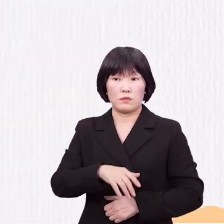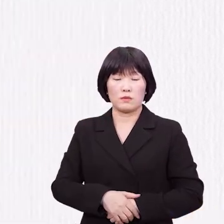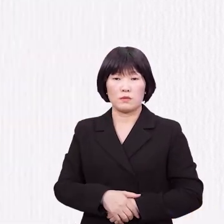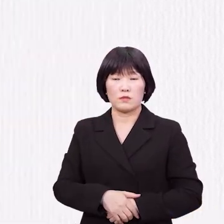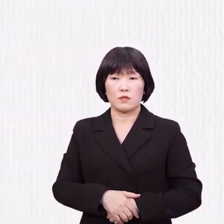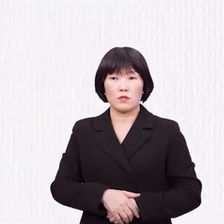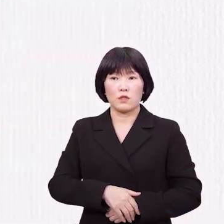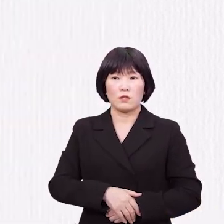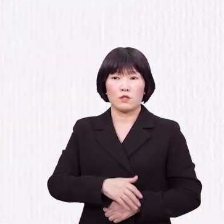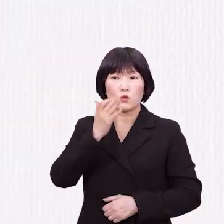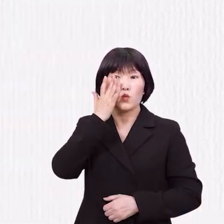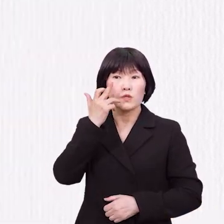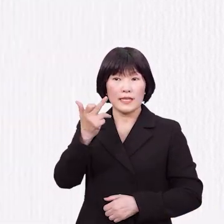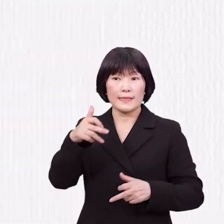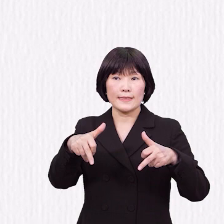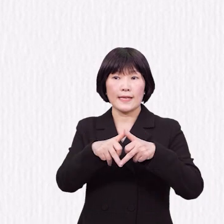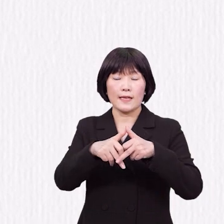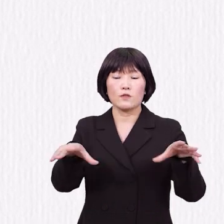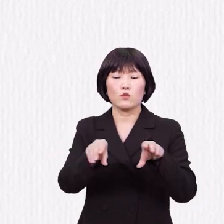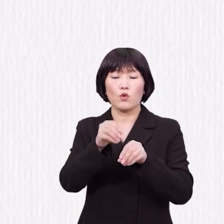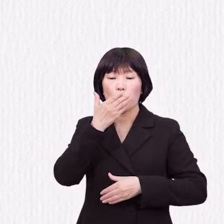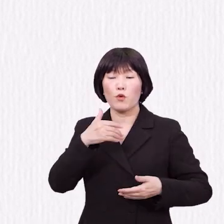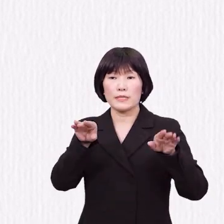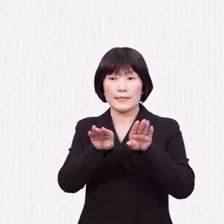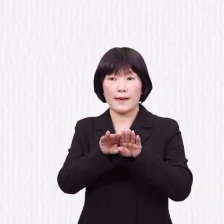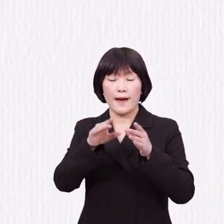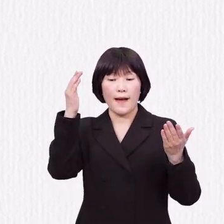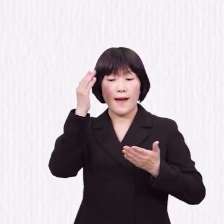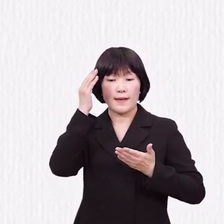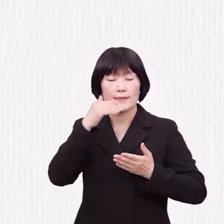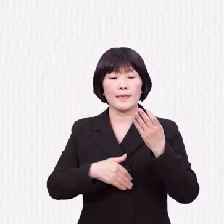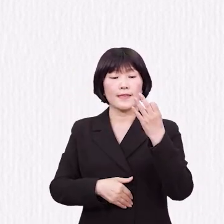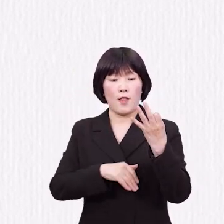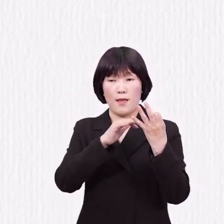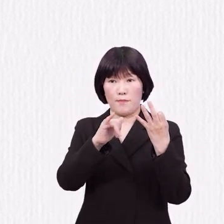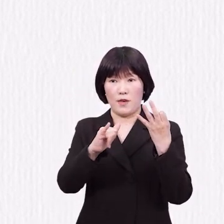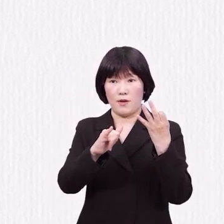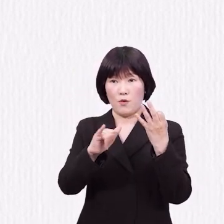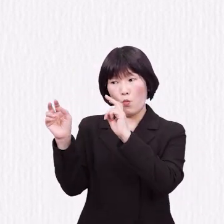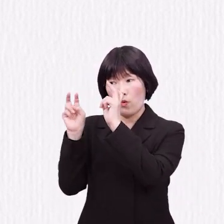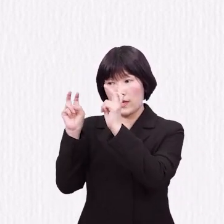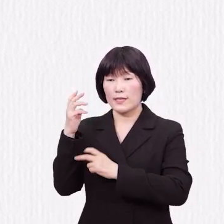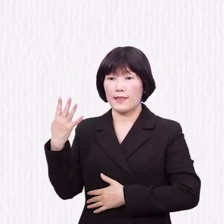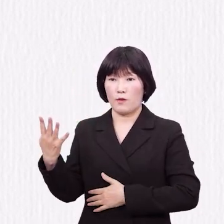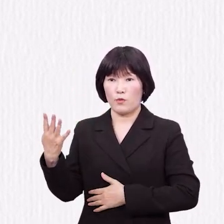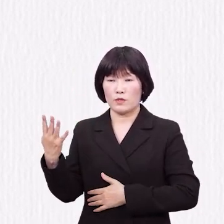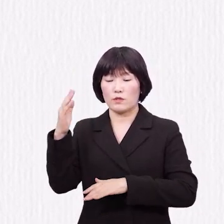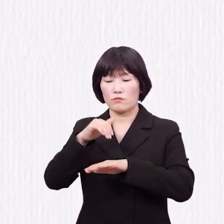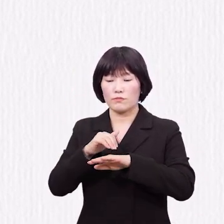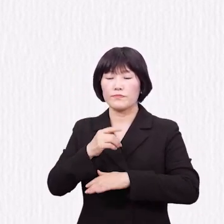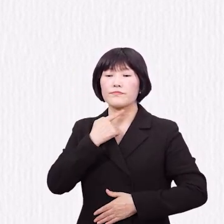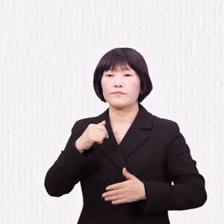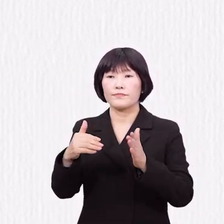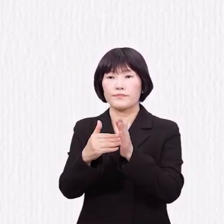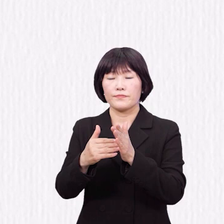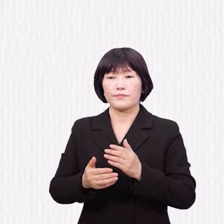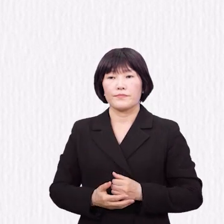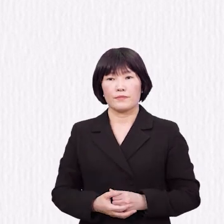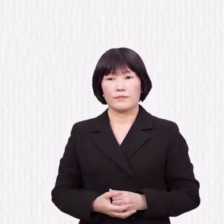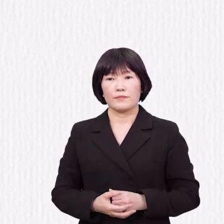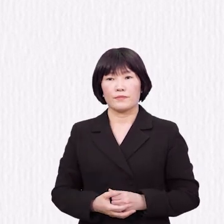울산광역시 교육청에서는 울산 장애인 종합복지관을 통해 14명의 학생들이 4곳의 사업체에서